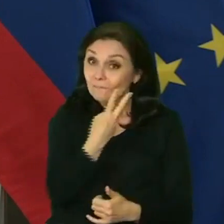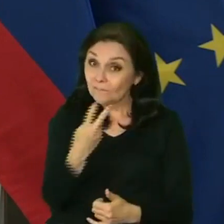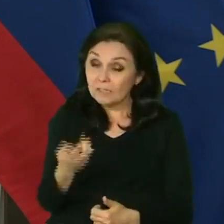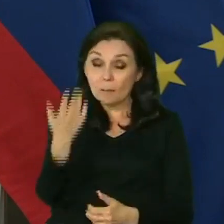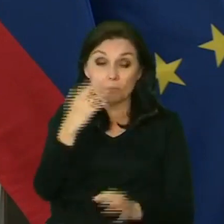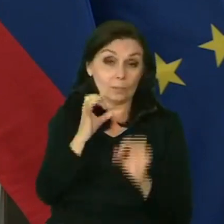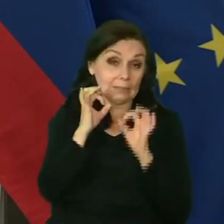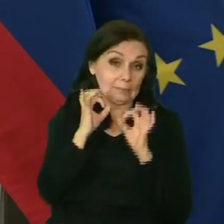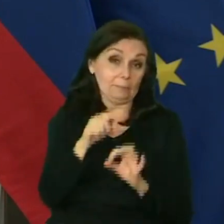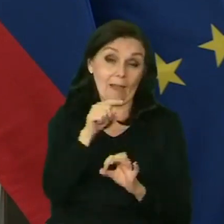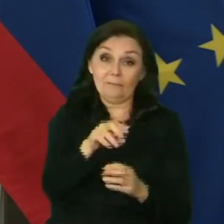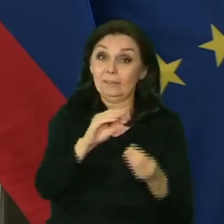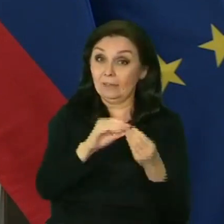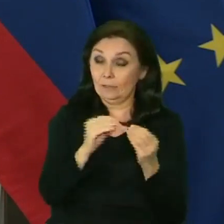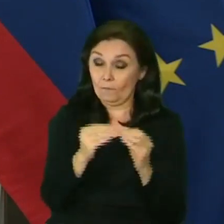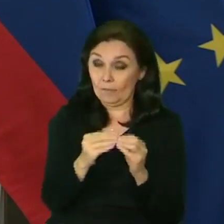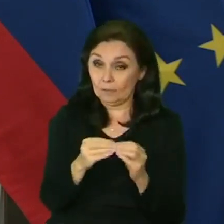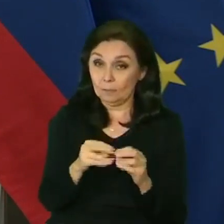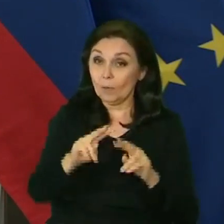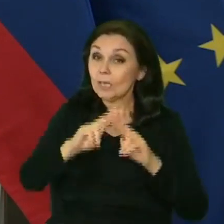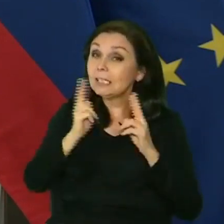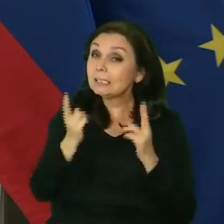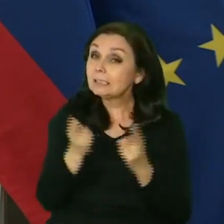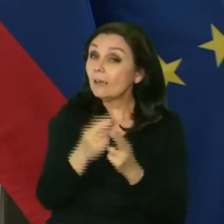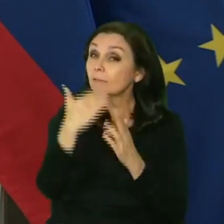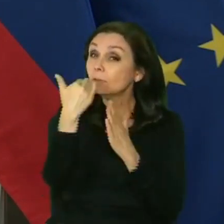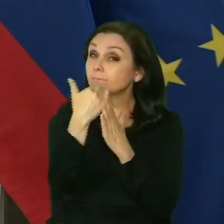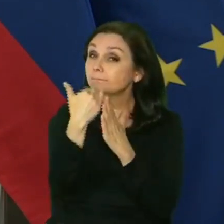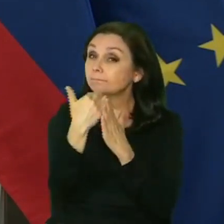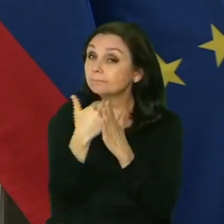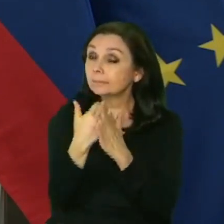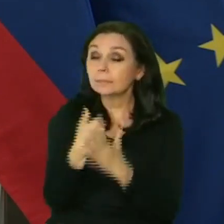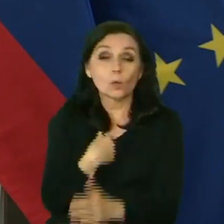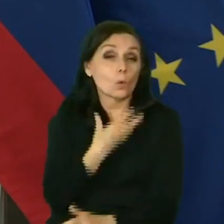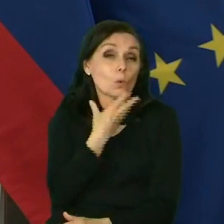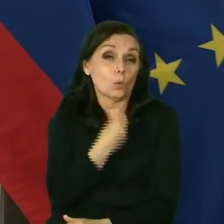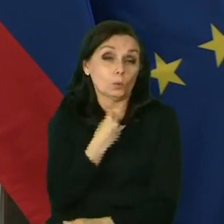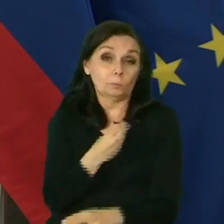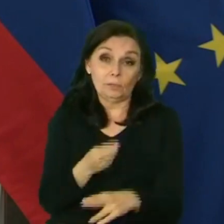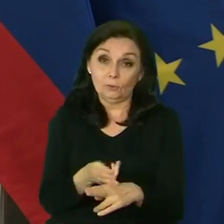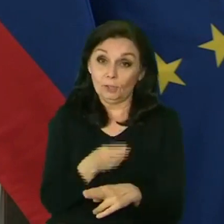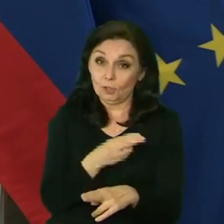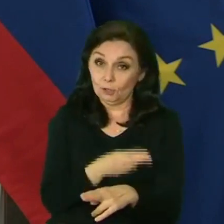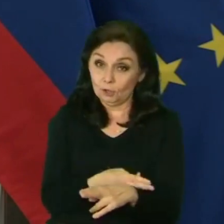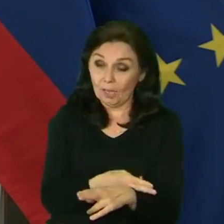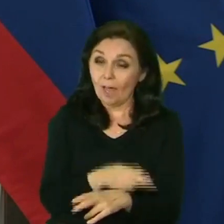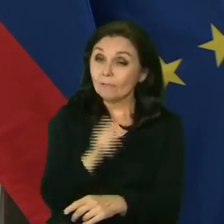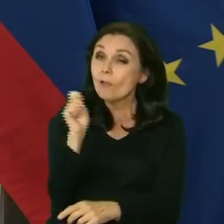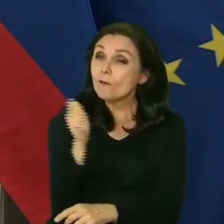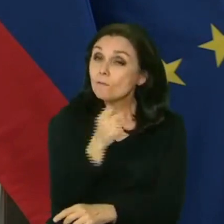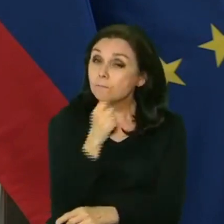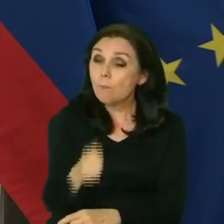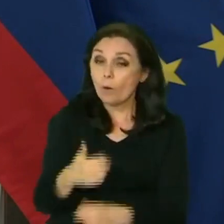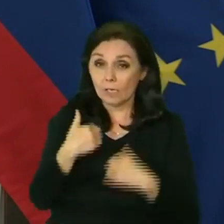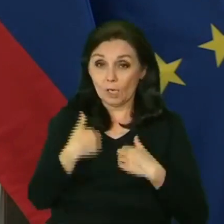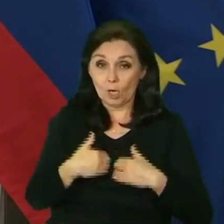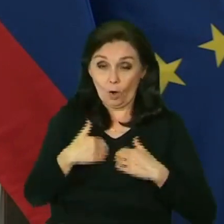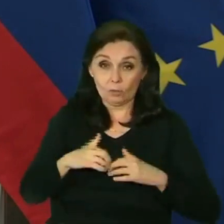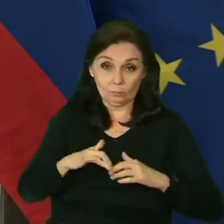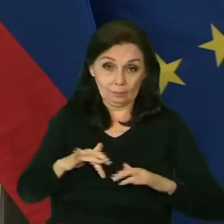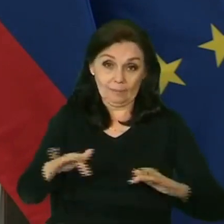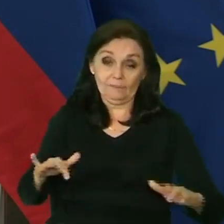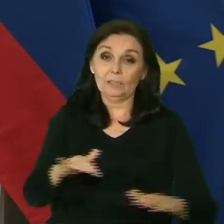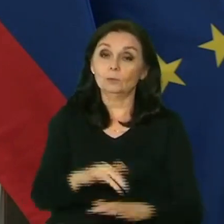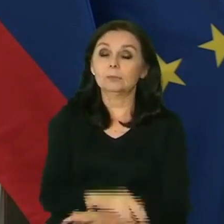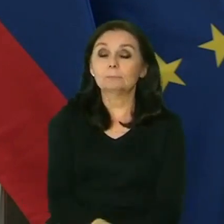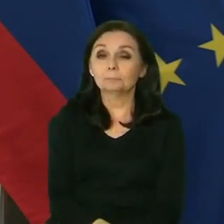boli správne. Po svetových rebríčkoch patríme medzi najúspešnejšie krajiny v boji s vírusom